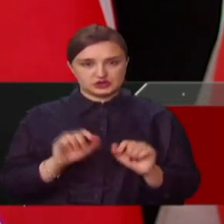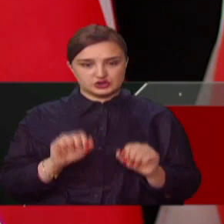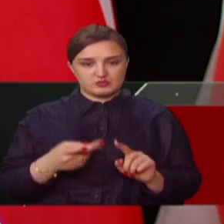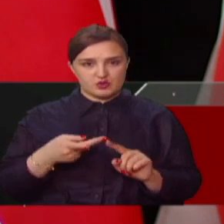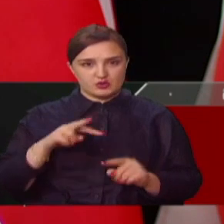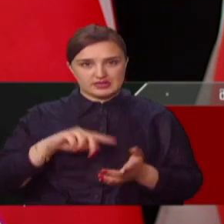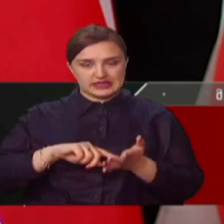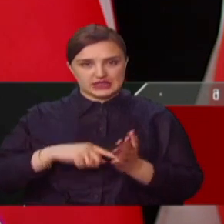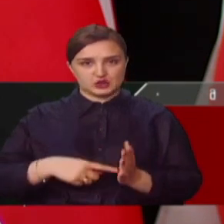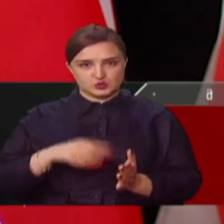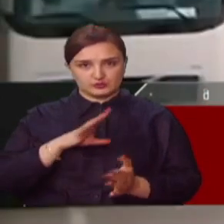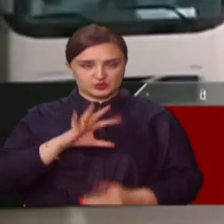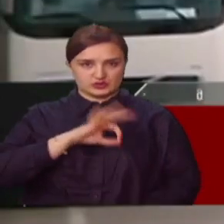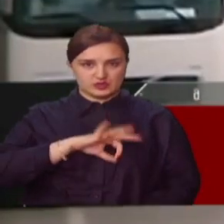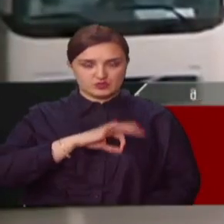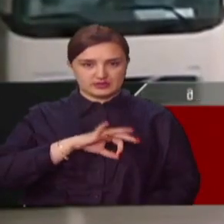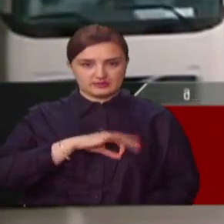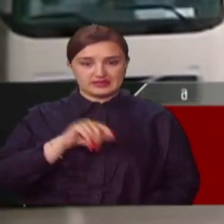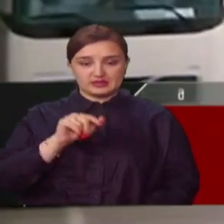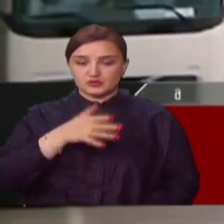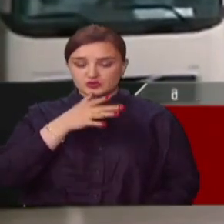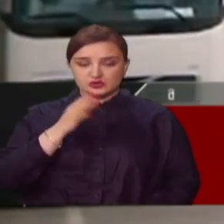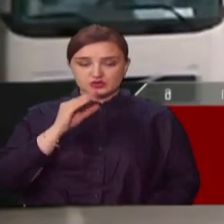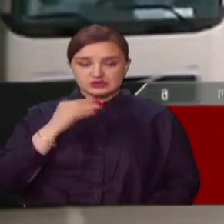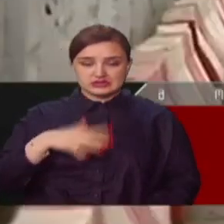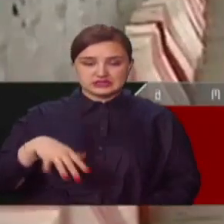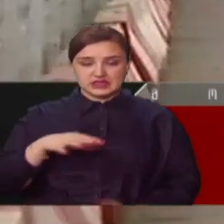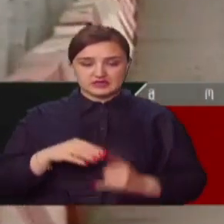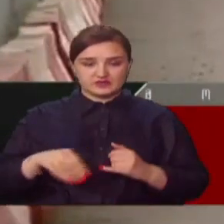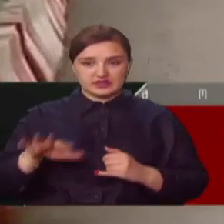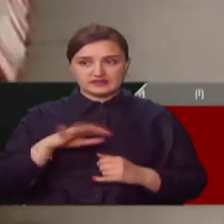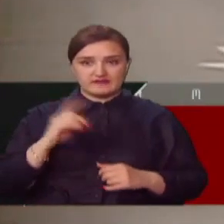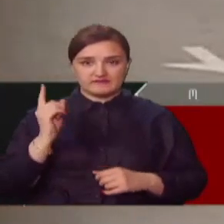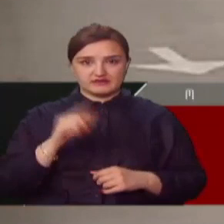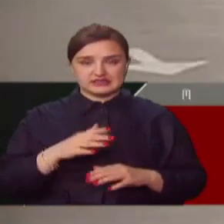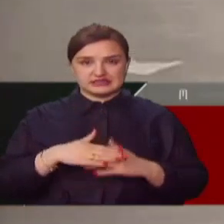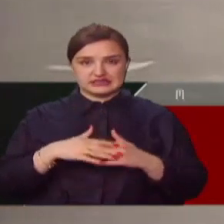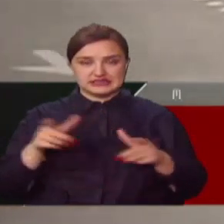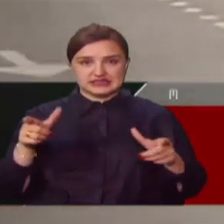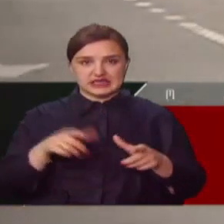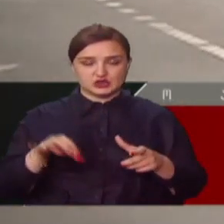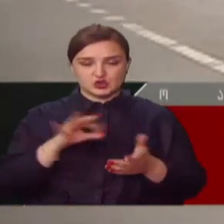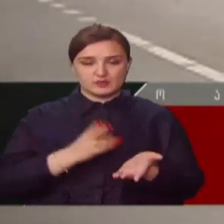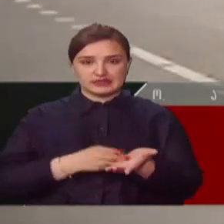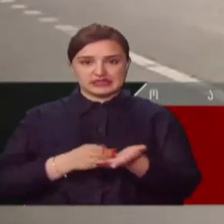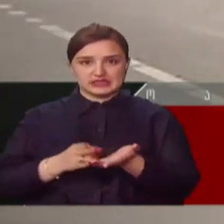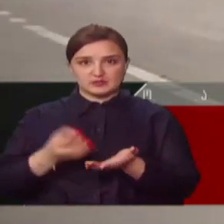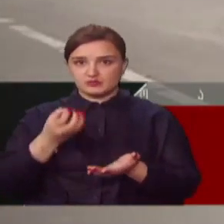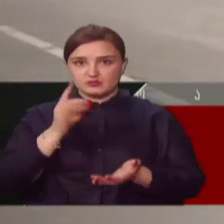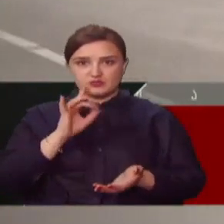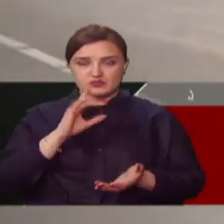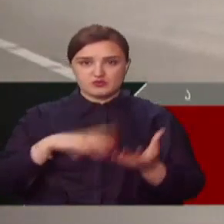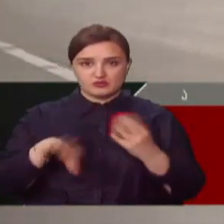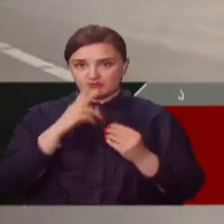ორმაგი დანიშნულებით იყოს გამოყენებული. იმ ფონზე, როცა საქართველოს ტერიტორიის გავლით სანქციების გვერდის ავლაზე მტკიცებულებები ჯერ